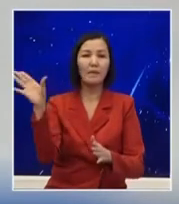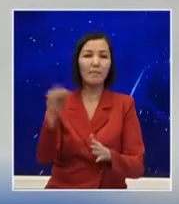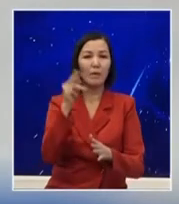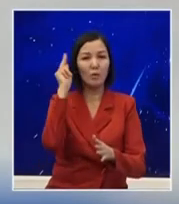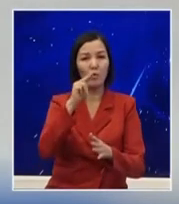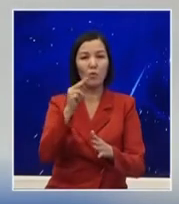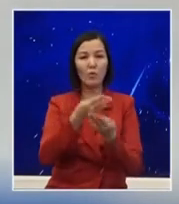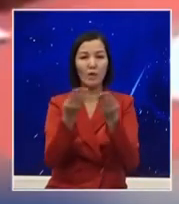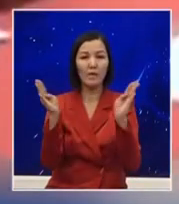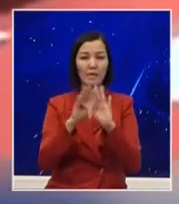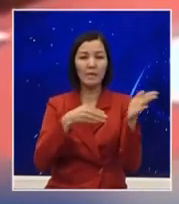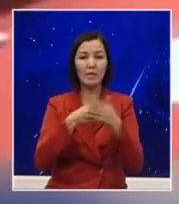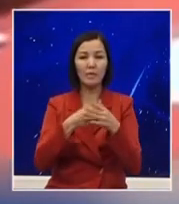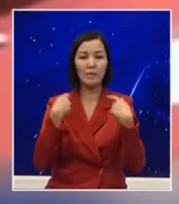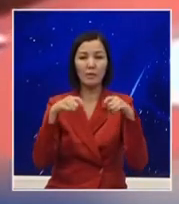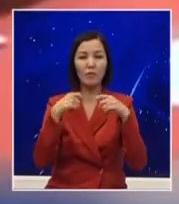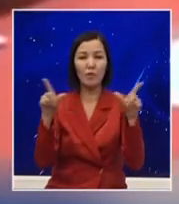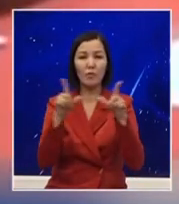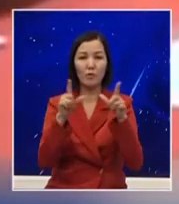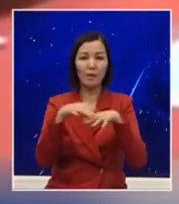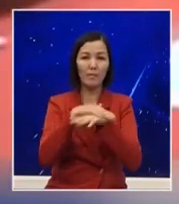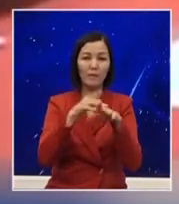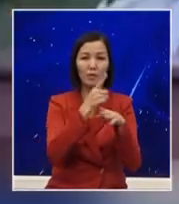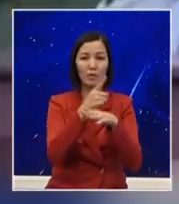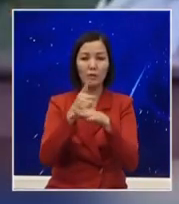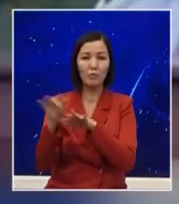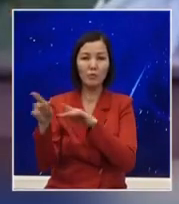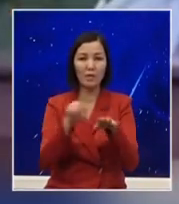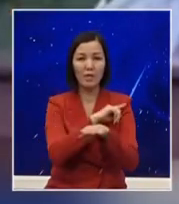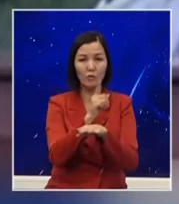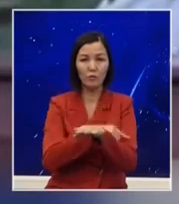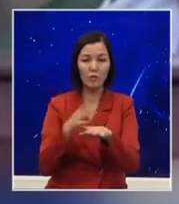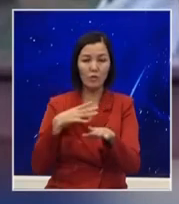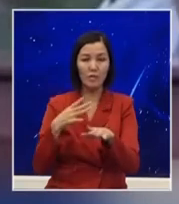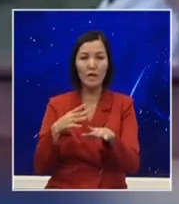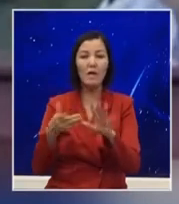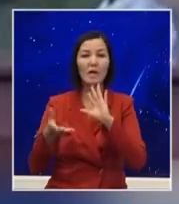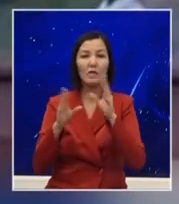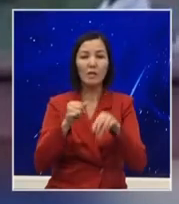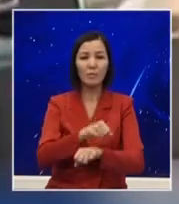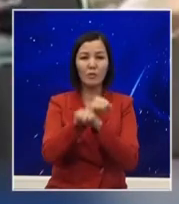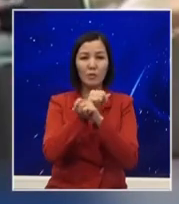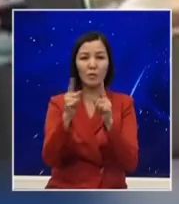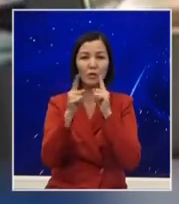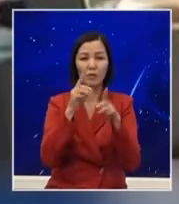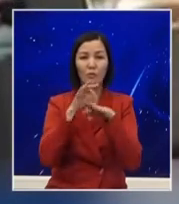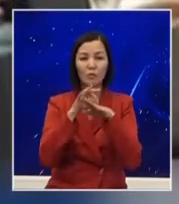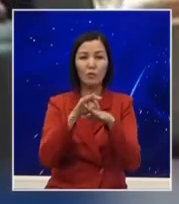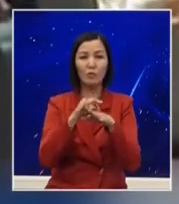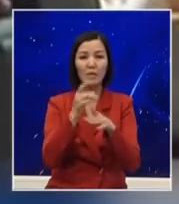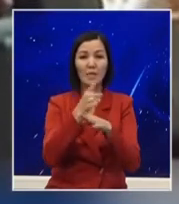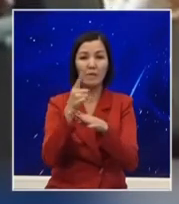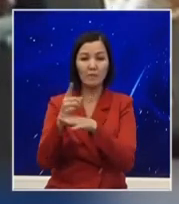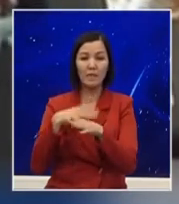орнын карантинге жапты. Сауда орталықтар мен базарларындағы шектеу шаралары күшейтілді. Сондай-ақ жаппай шерулер мен жиындар өткізуге де тыйым